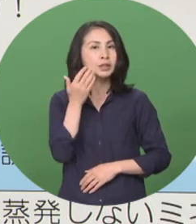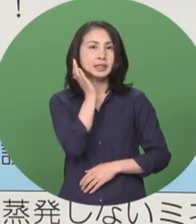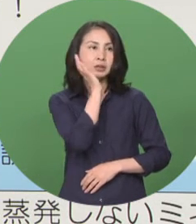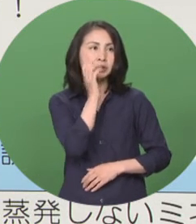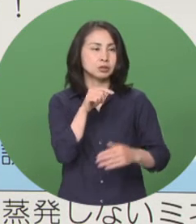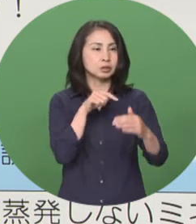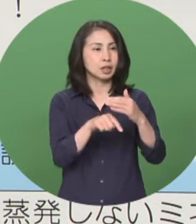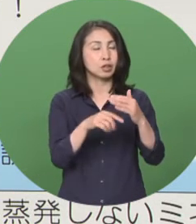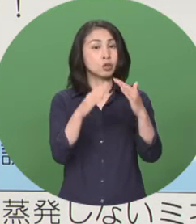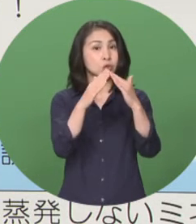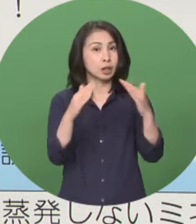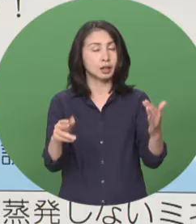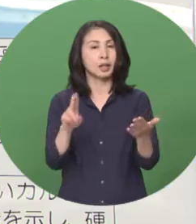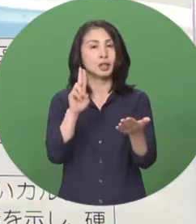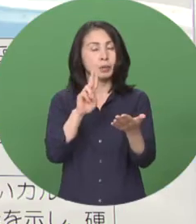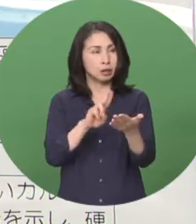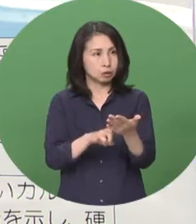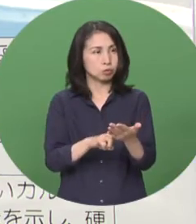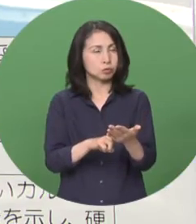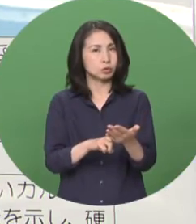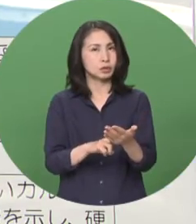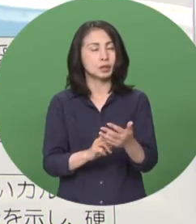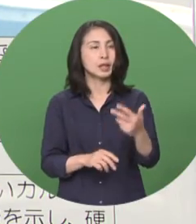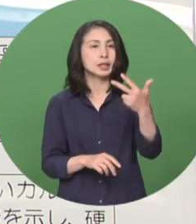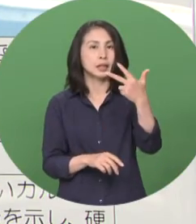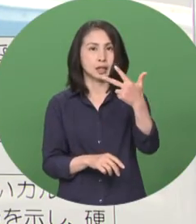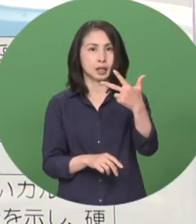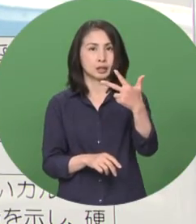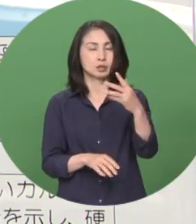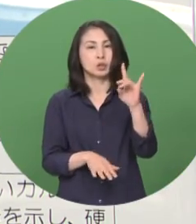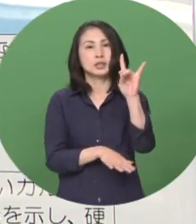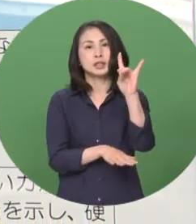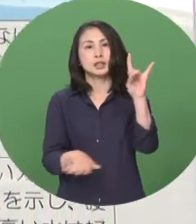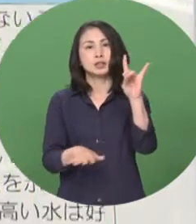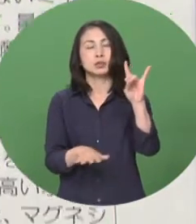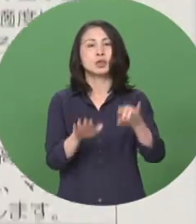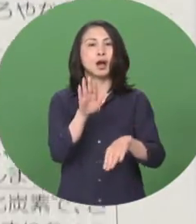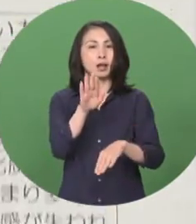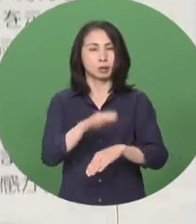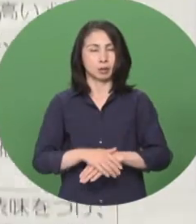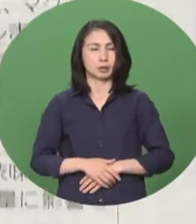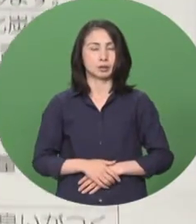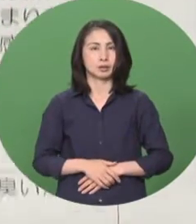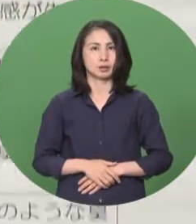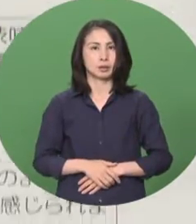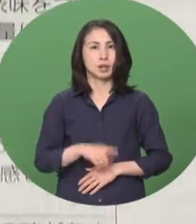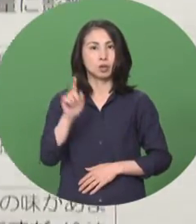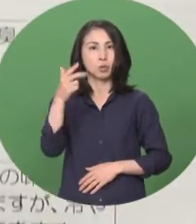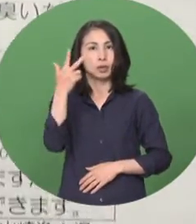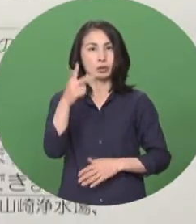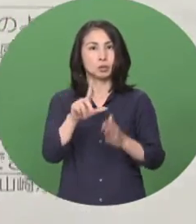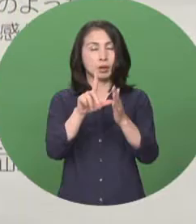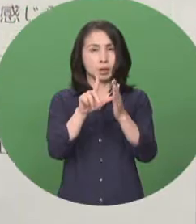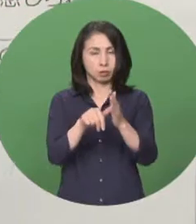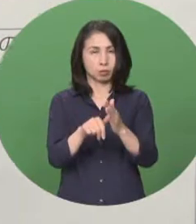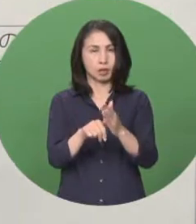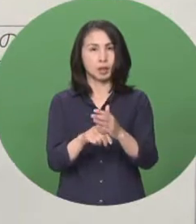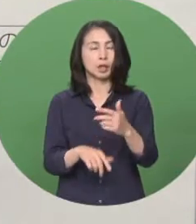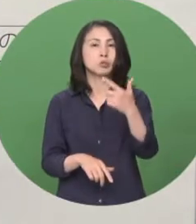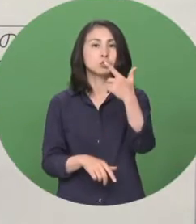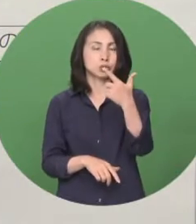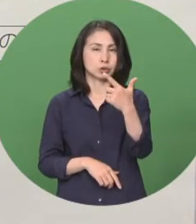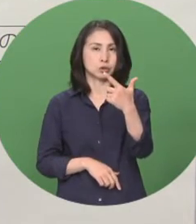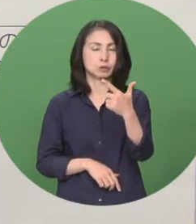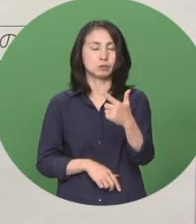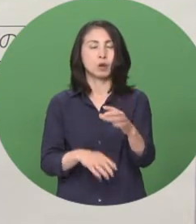究会というところが定めてます、7つの基準がありまして、 はいはい、 そのうち生駒の水道水は6つ